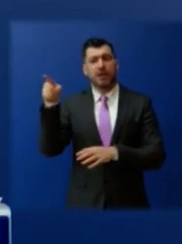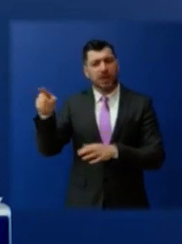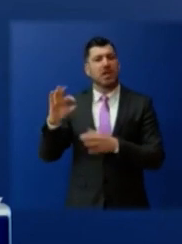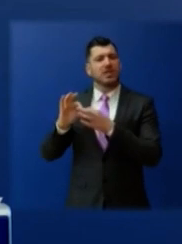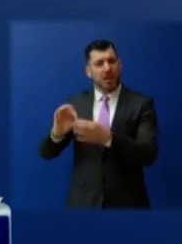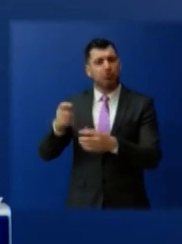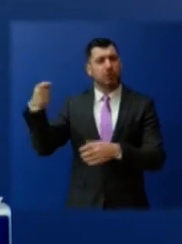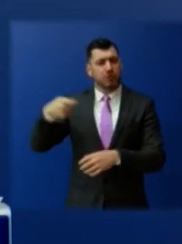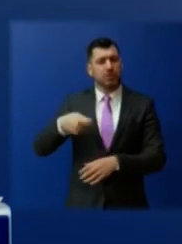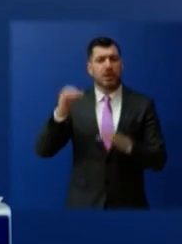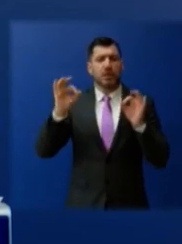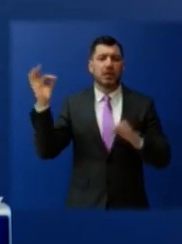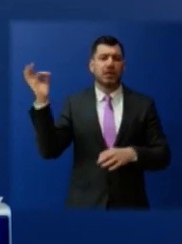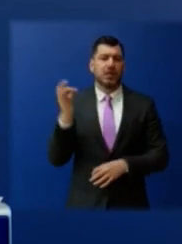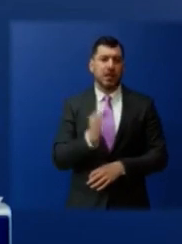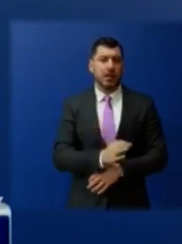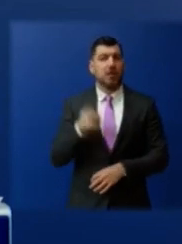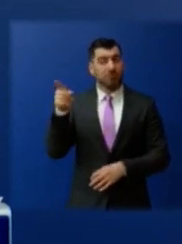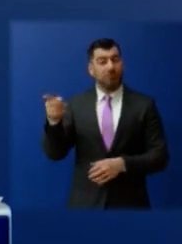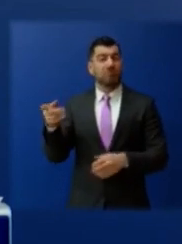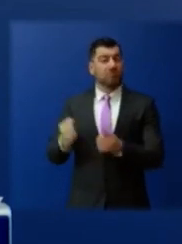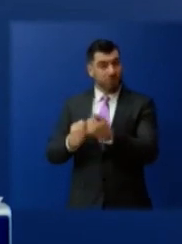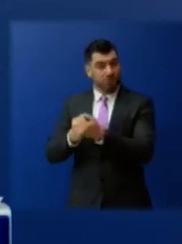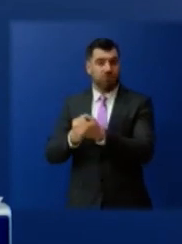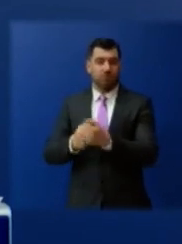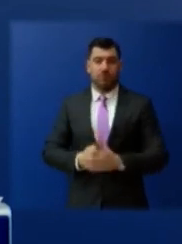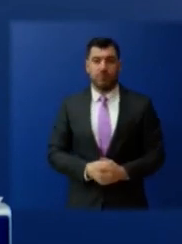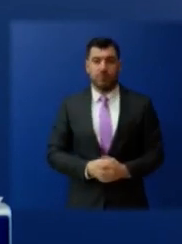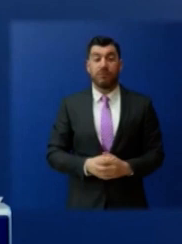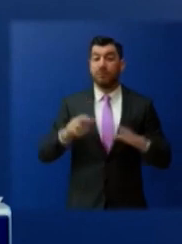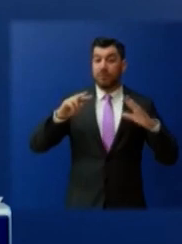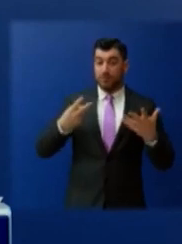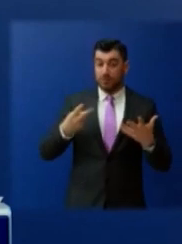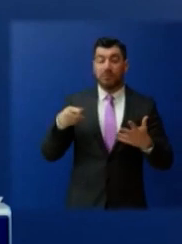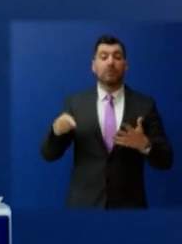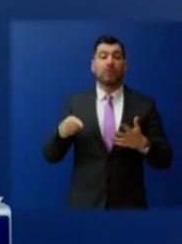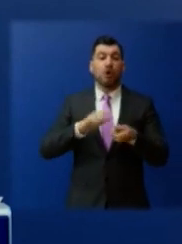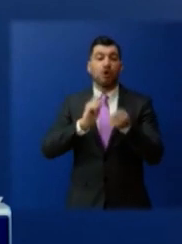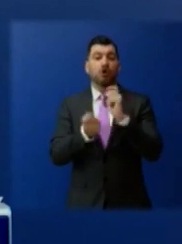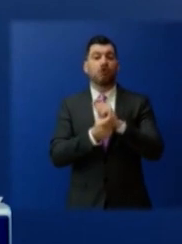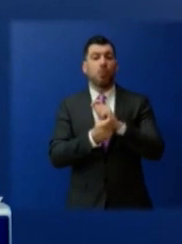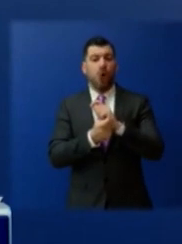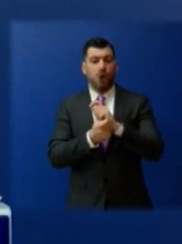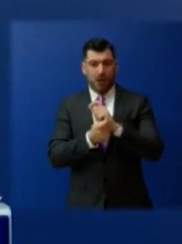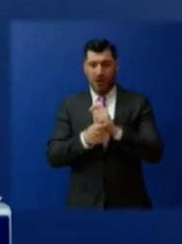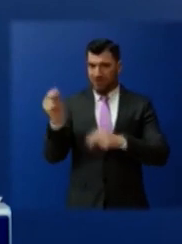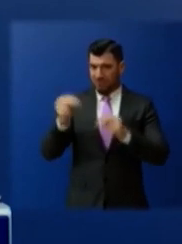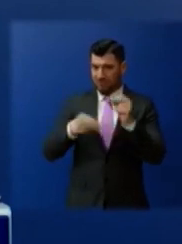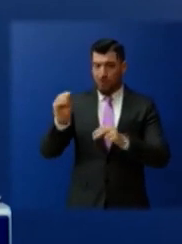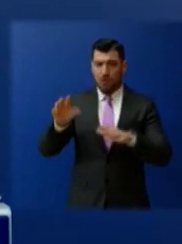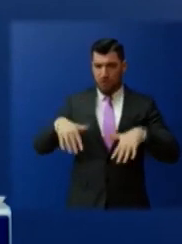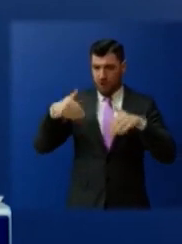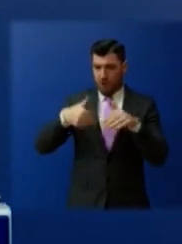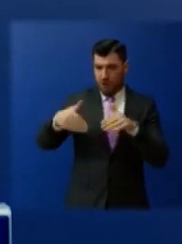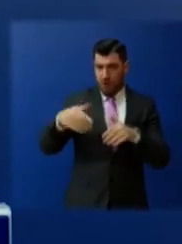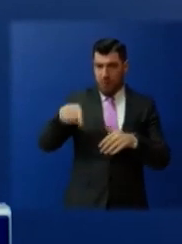σήμερα. Έβδομον, προωθούνται με τροπολογία που κατατίθεται στις επόμενες μέρες στη Βουλή ρυθμίσεις που βελτιώνουν την